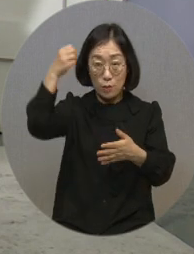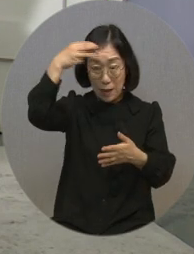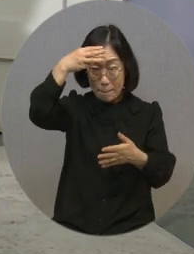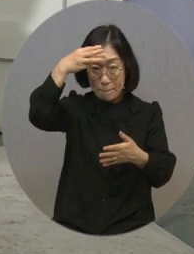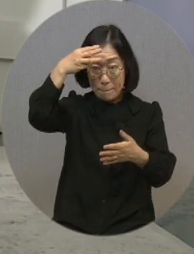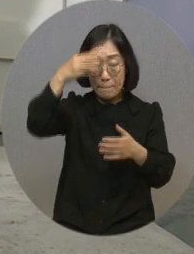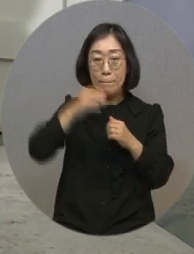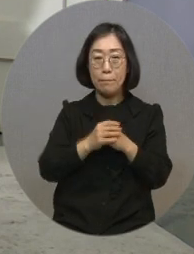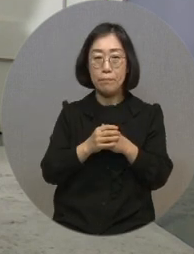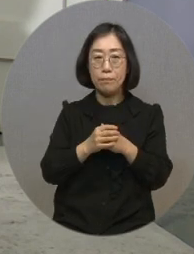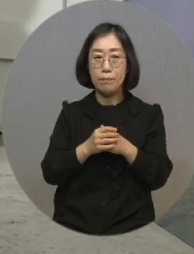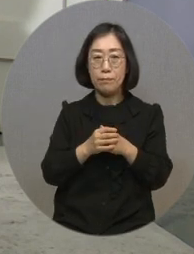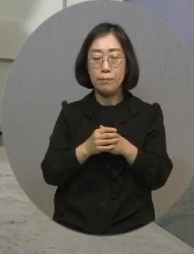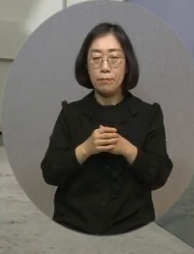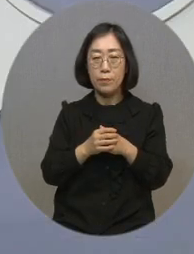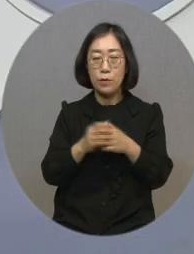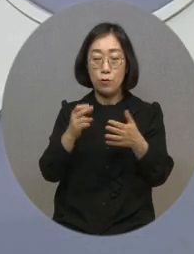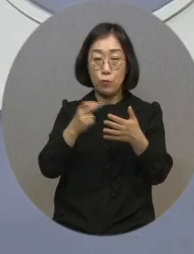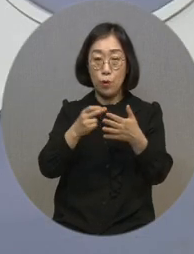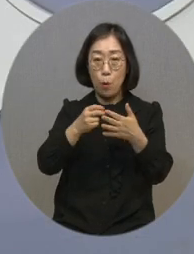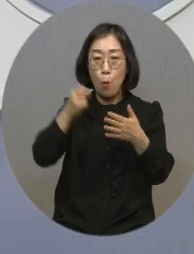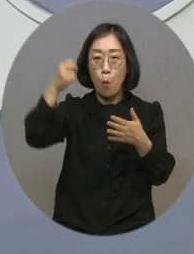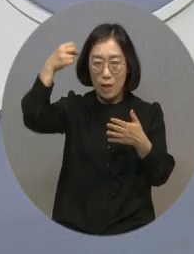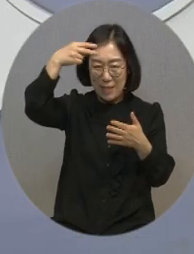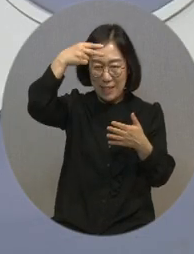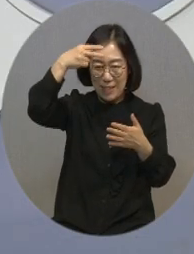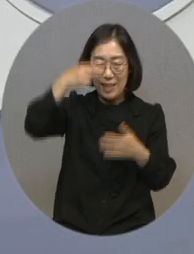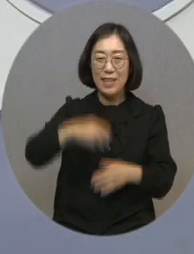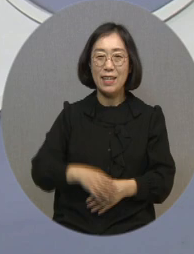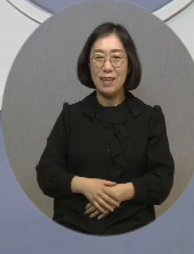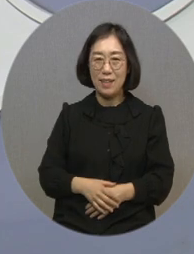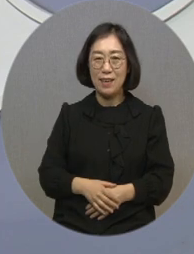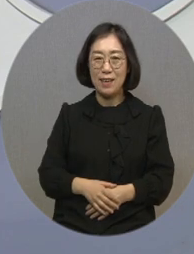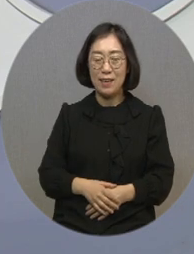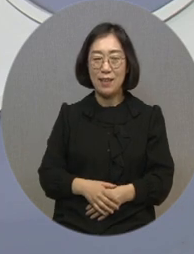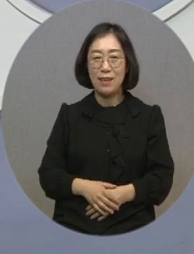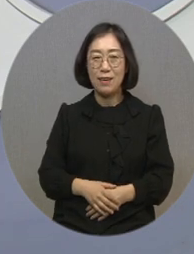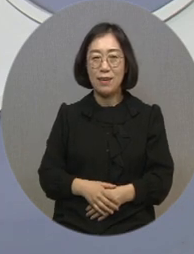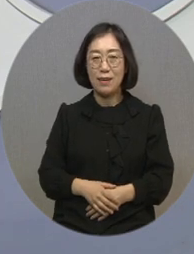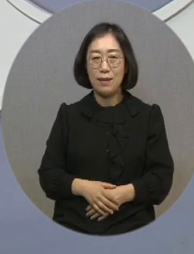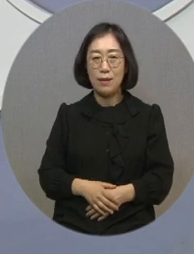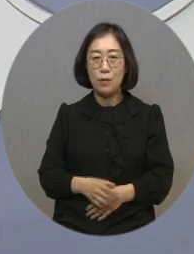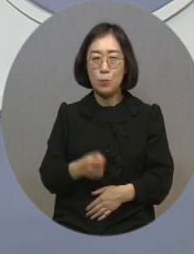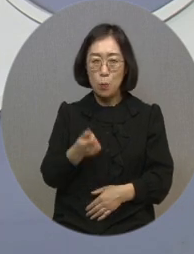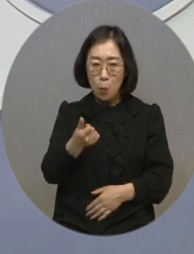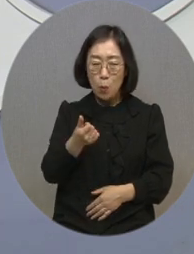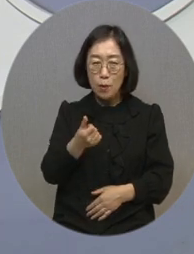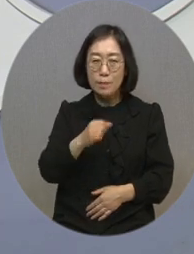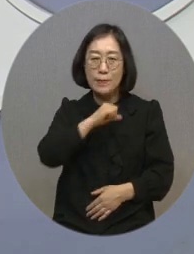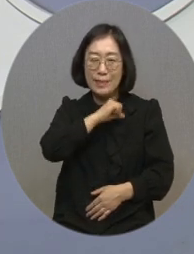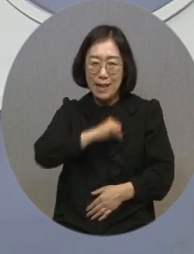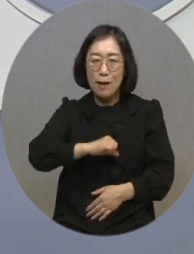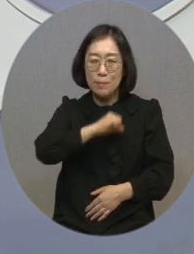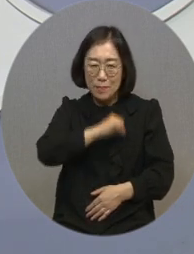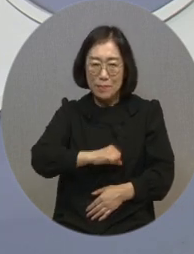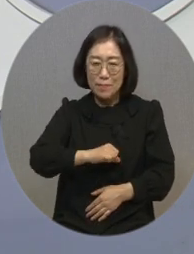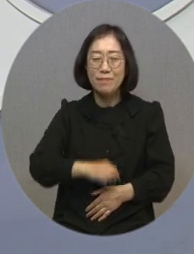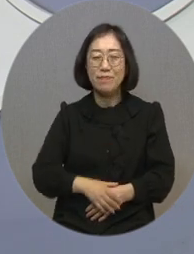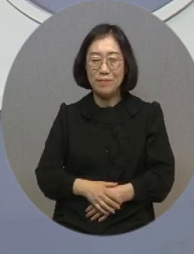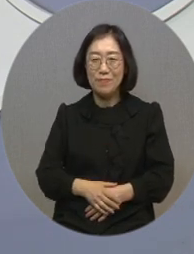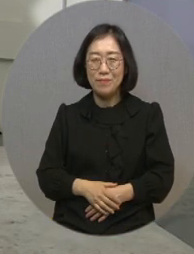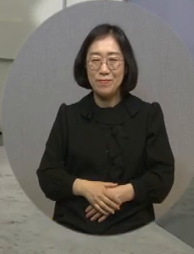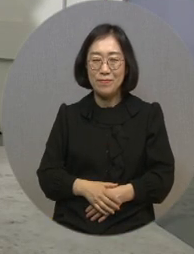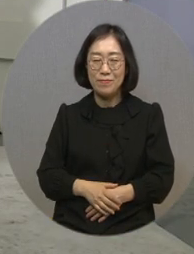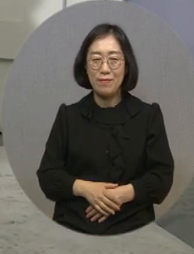졸업을 했고 이제 작은애는 고등학교 2학년 올라가고. 아 그렇습니다. 예. 그래서 조금만 제가 참으라고 하고 있습니다.